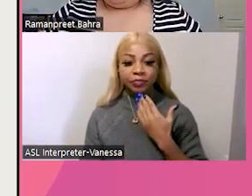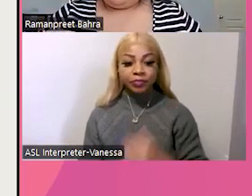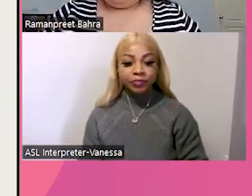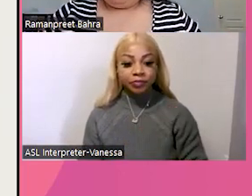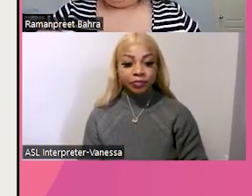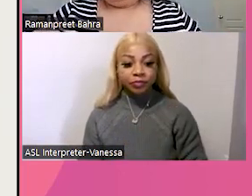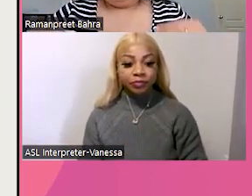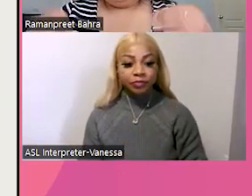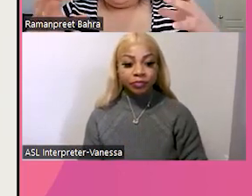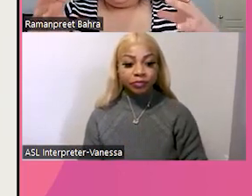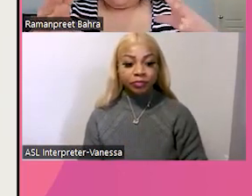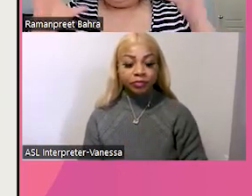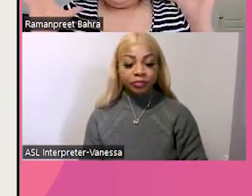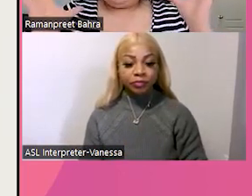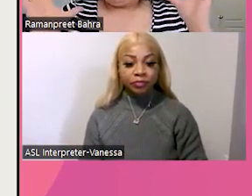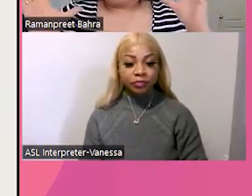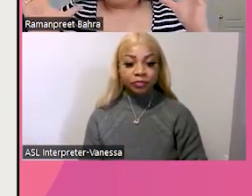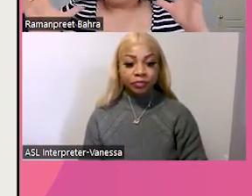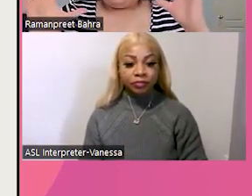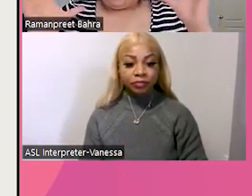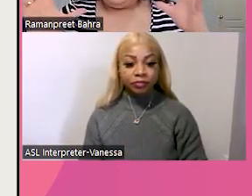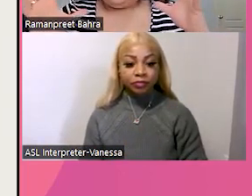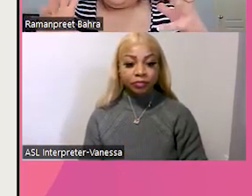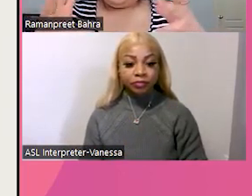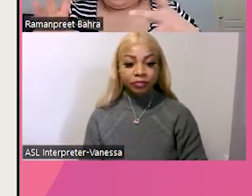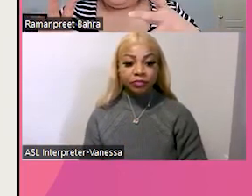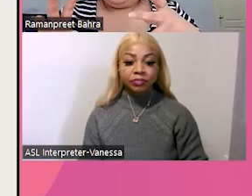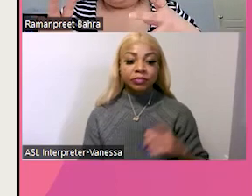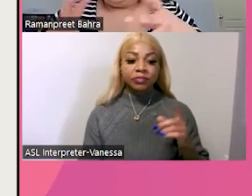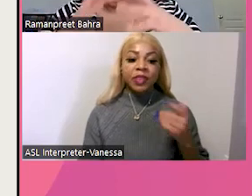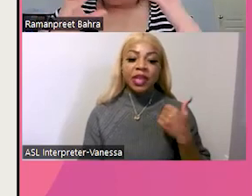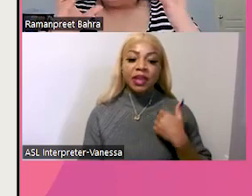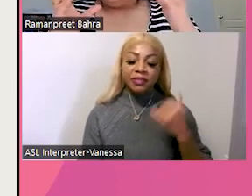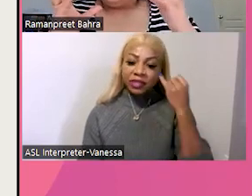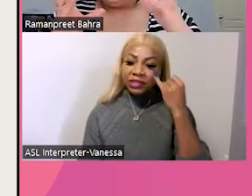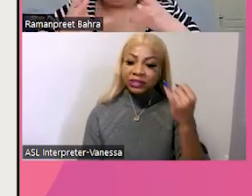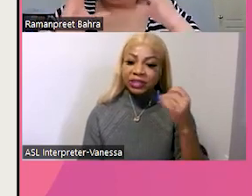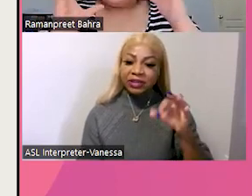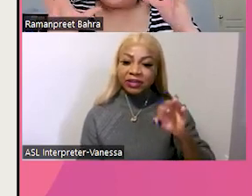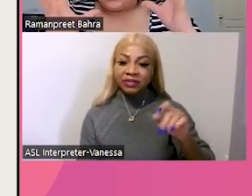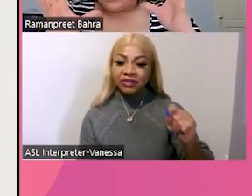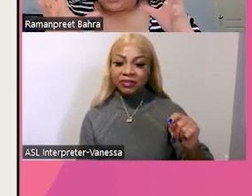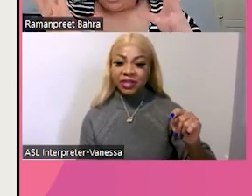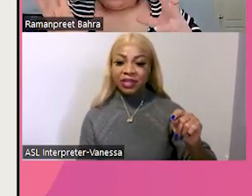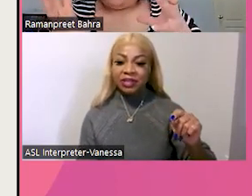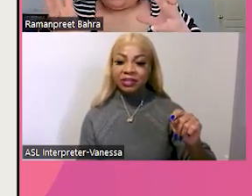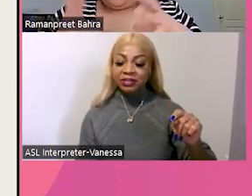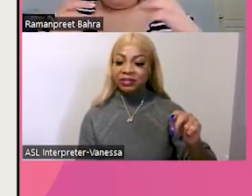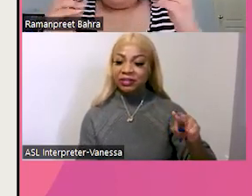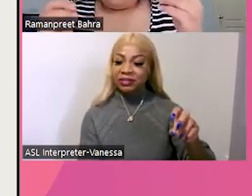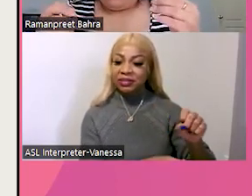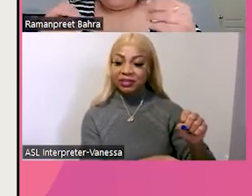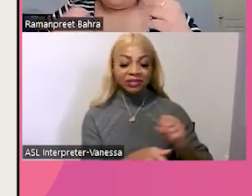donc. Et plus tôt dans la présentation, on a parlé de la